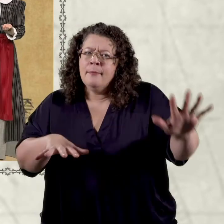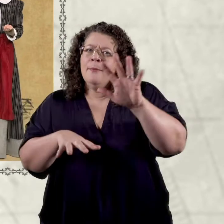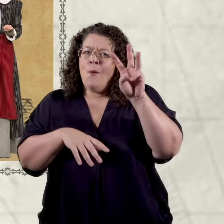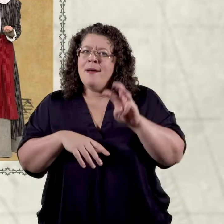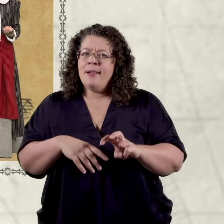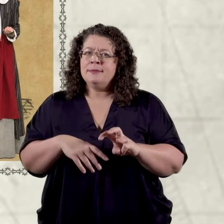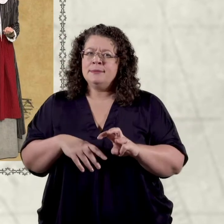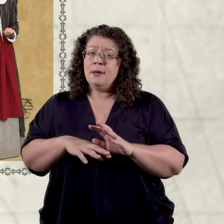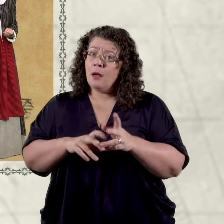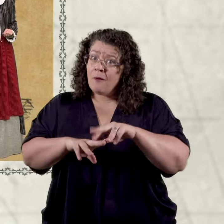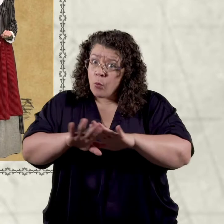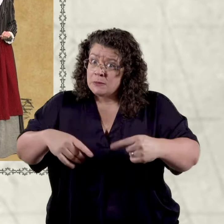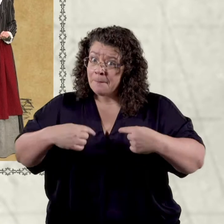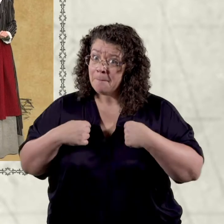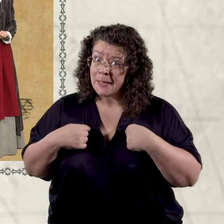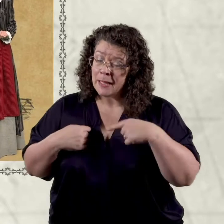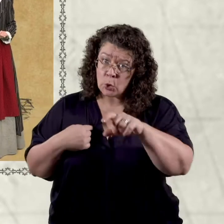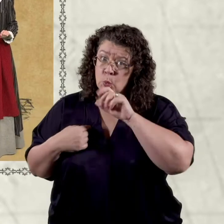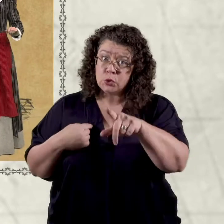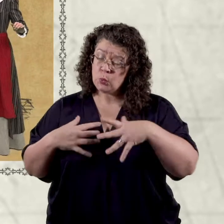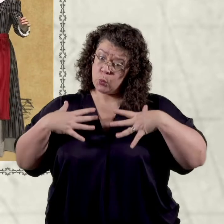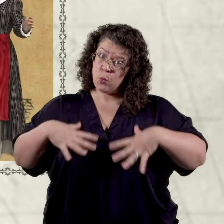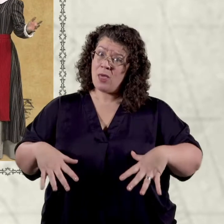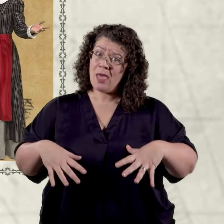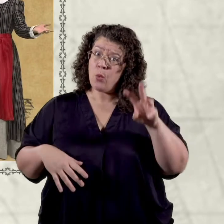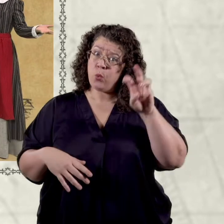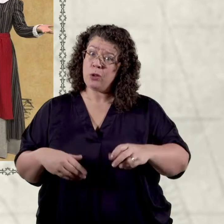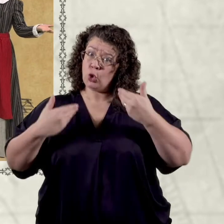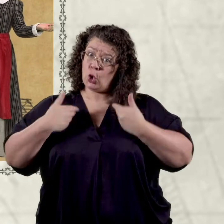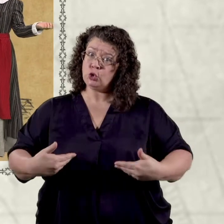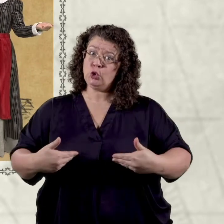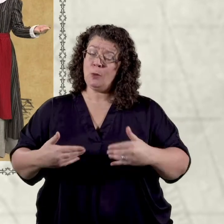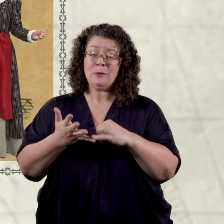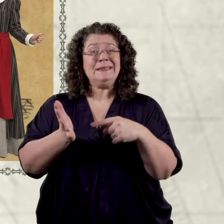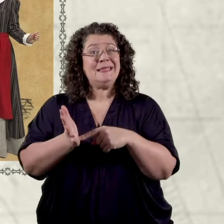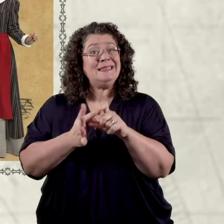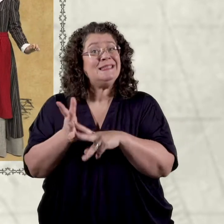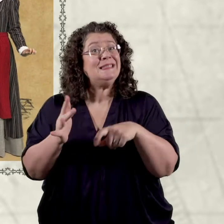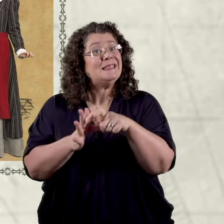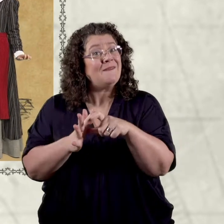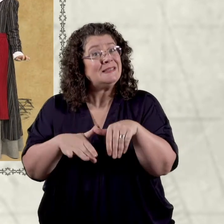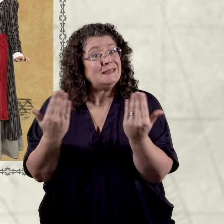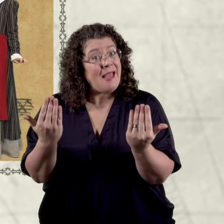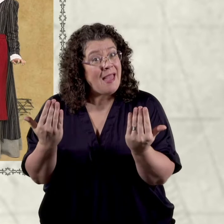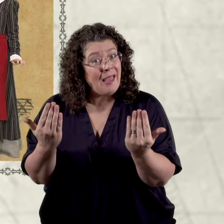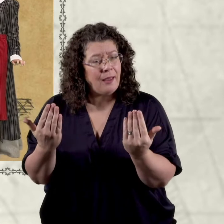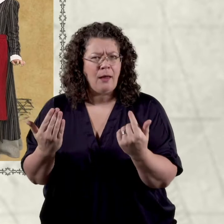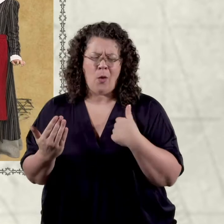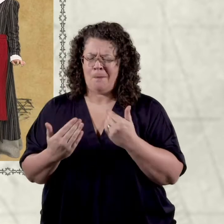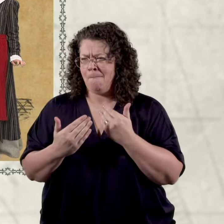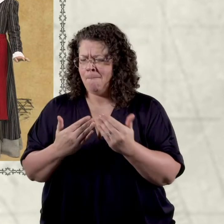yn gwisgo'r wisg hyfryd hon ar ddydd Gŵyl Dewi. My fi oedd y lady mwyaf ffasiynol yng